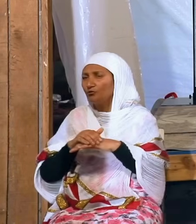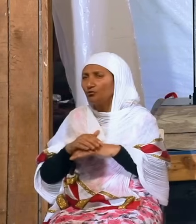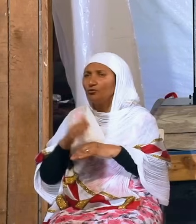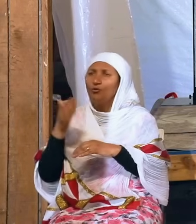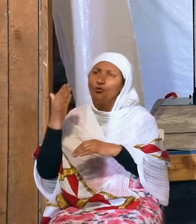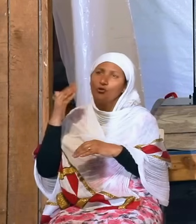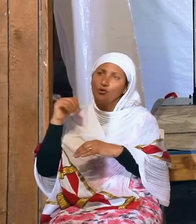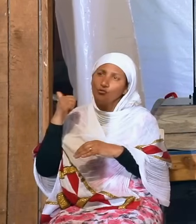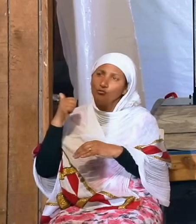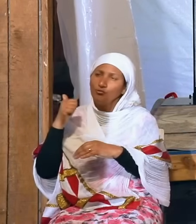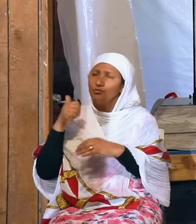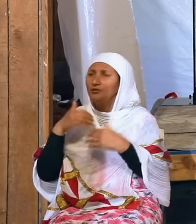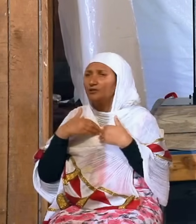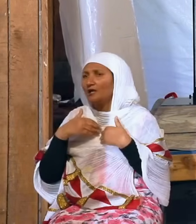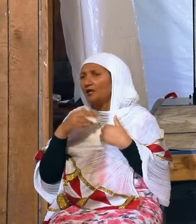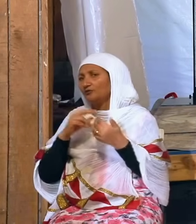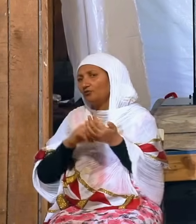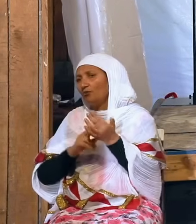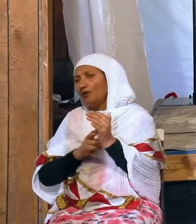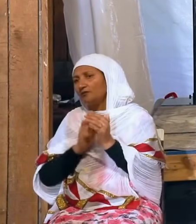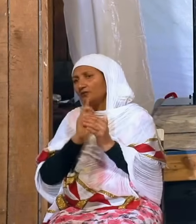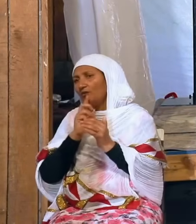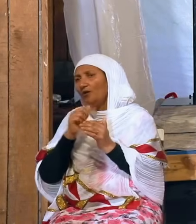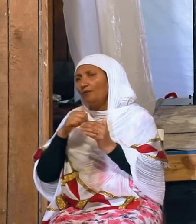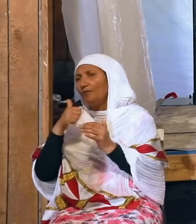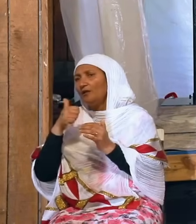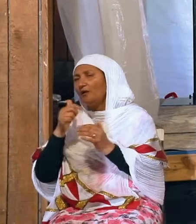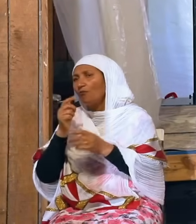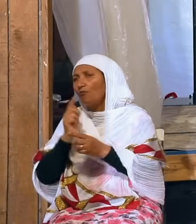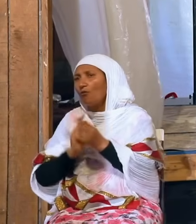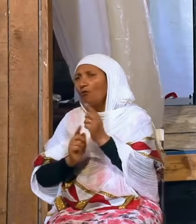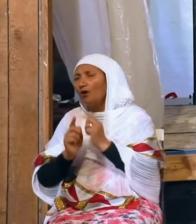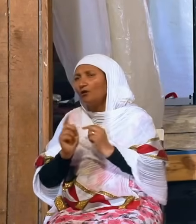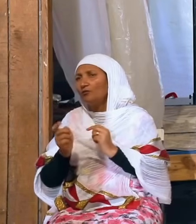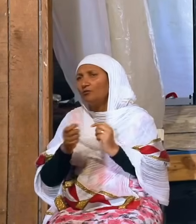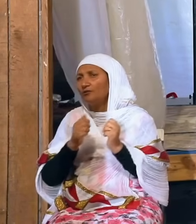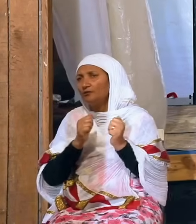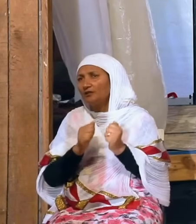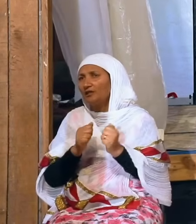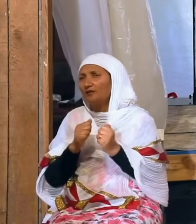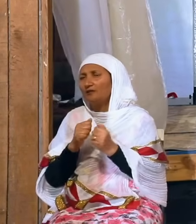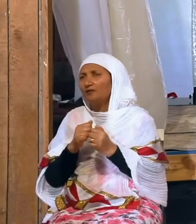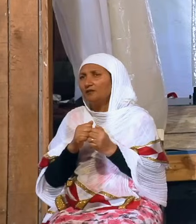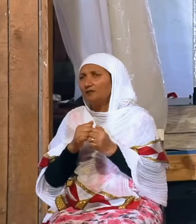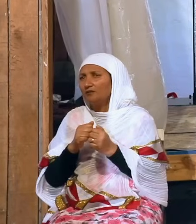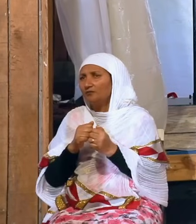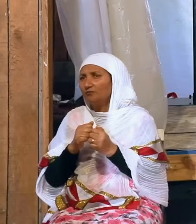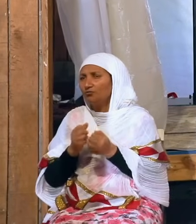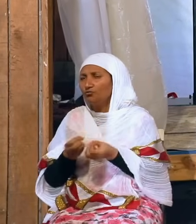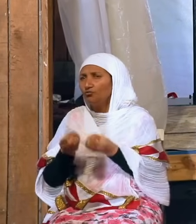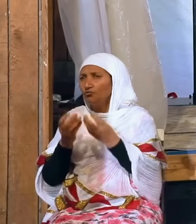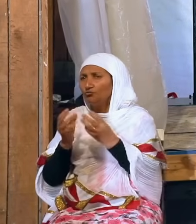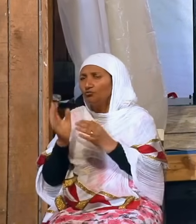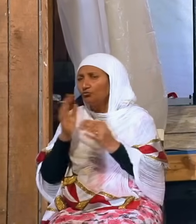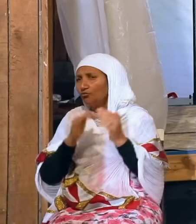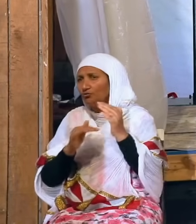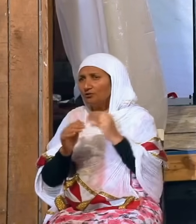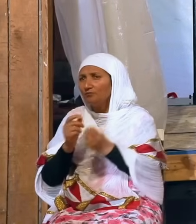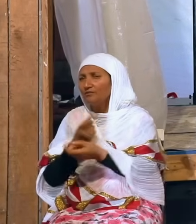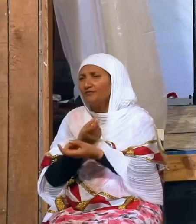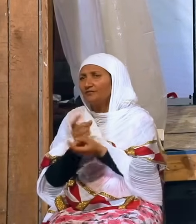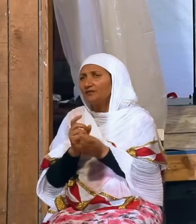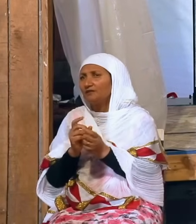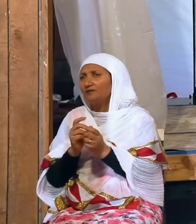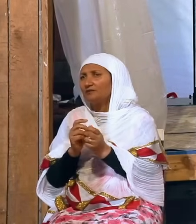ማለት በአማርኛ በሌላም ቋንቋ ሊሆን ይችላል ችግር የለውም ብዙዎቻችን ያን ብናደርግ እንኳን እጅግ ብዙ ችግሮችን በቀላሉ መፍታት እንችላለን